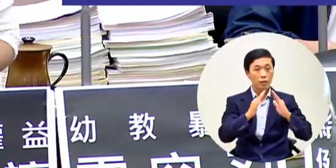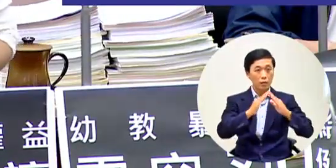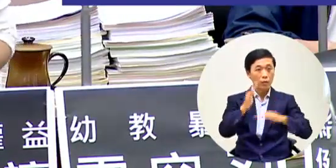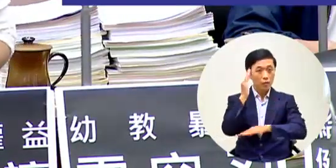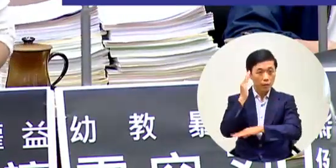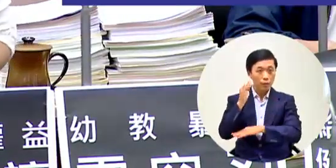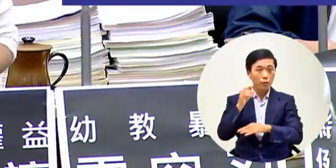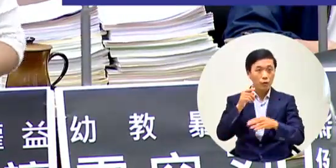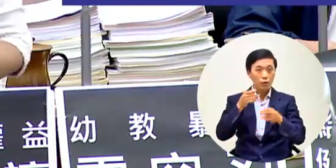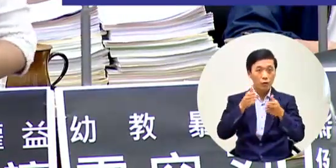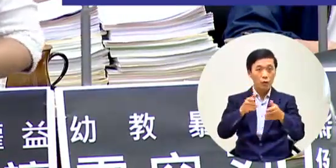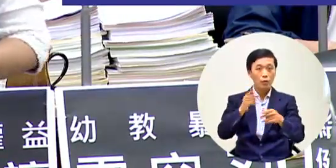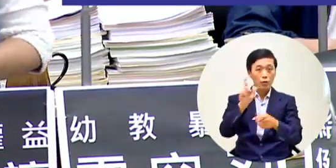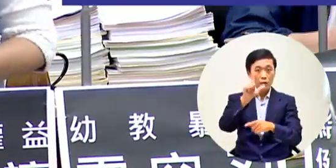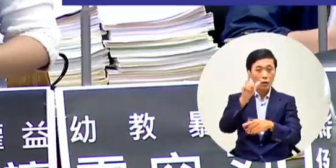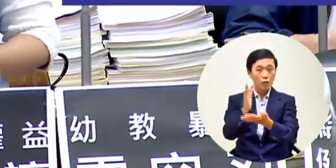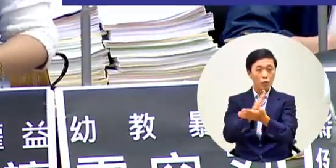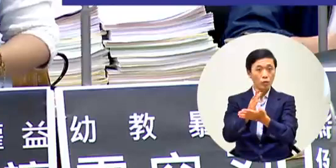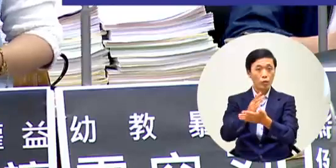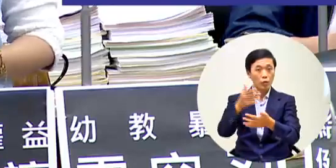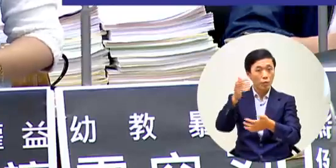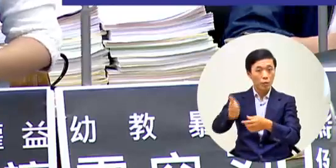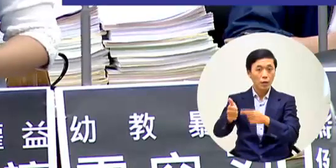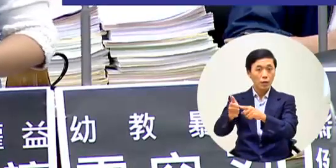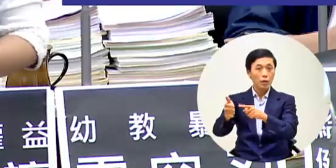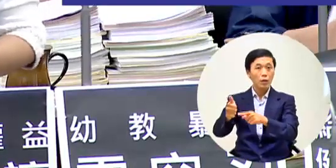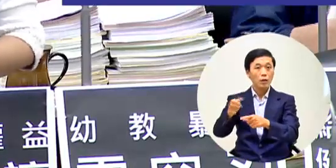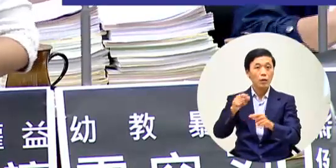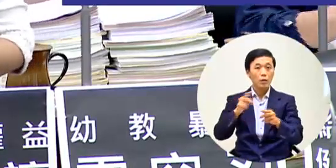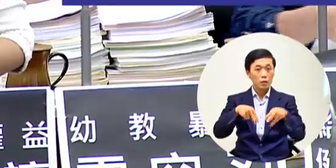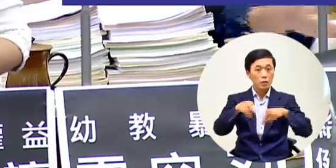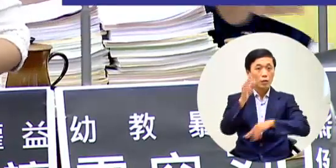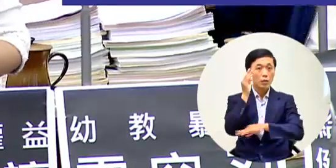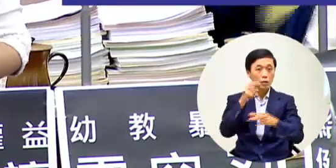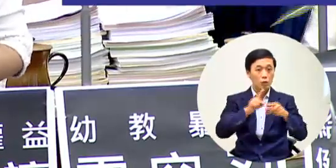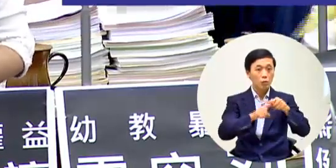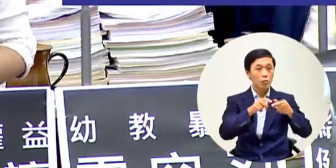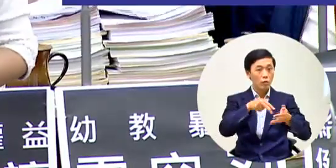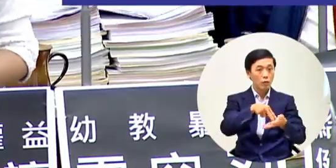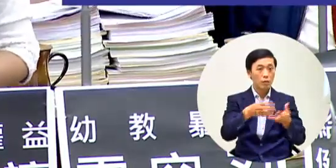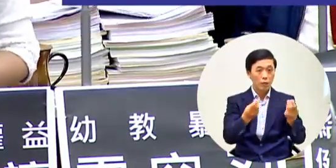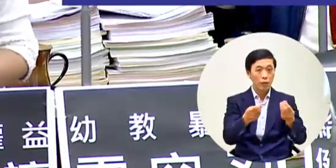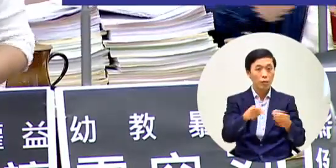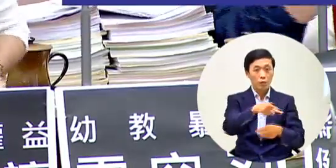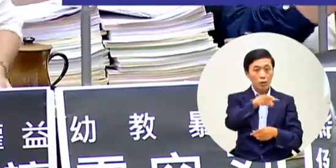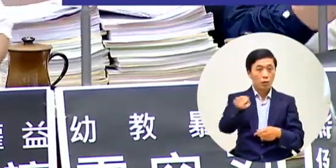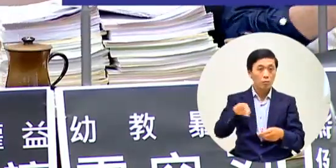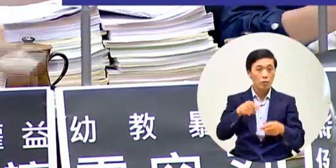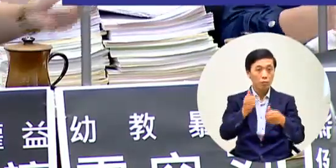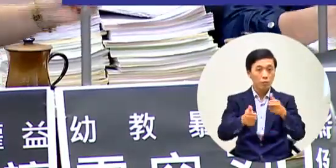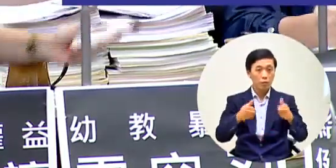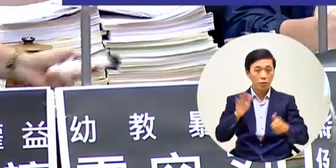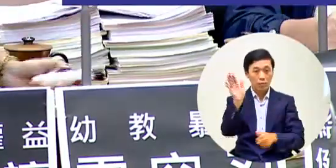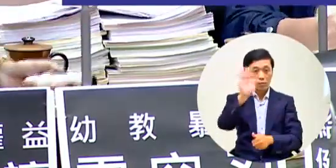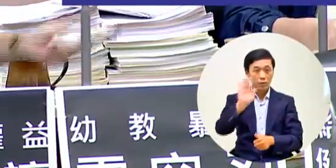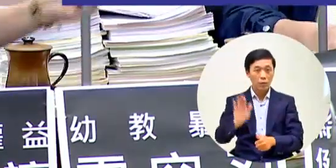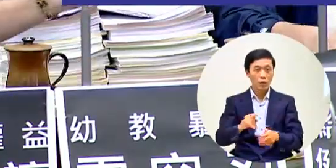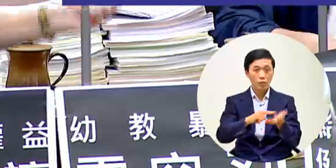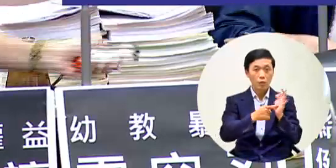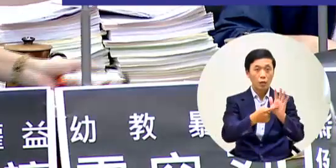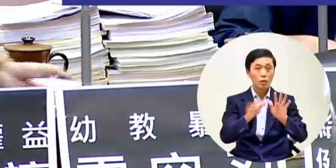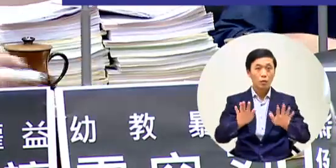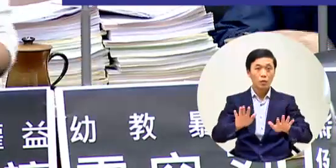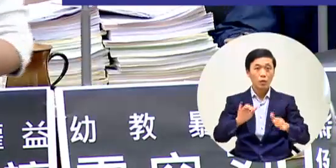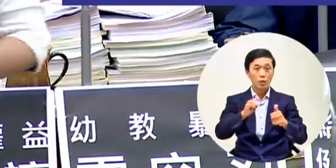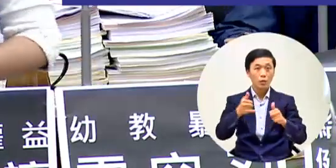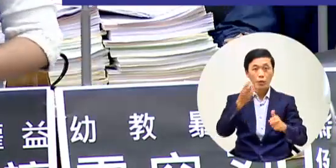尚书大人们、这些行政不中立的这些政府官员的态度。所以今天包括曾俊杰议员、等一